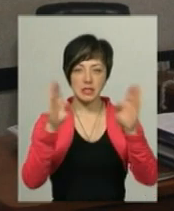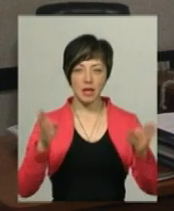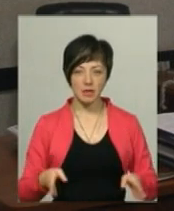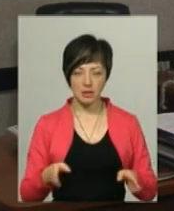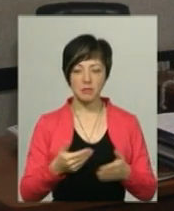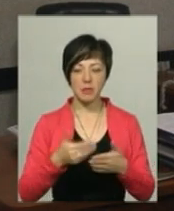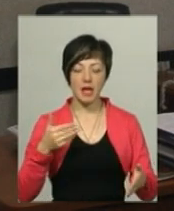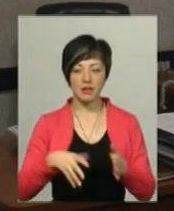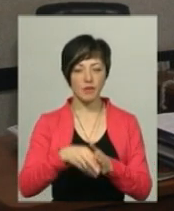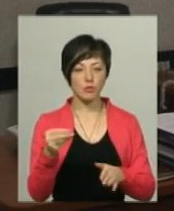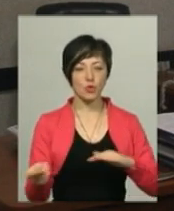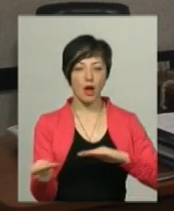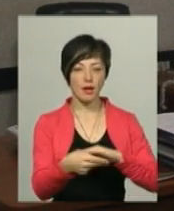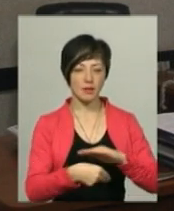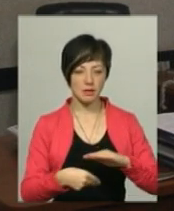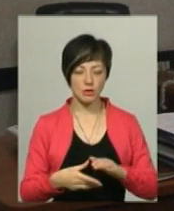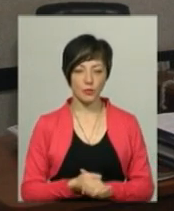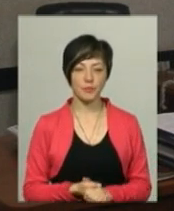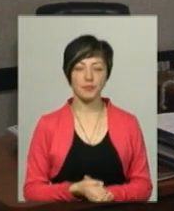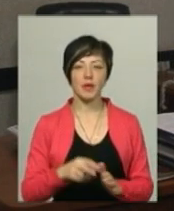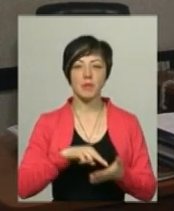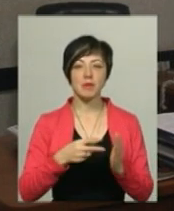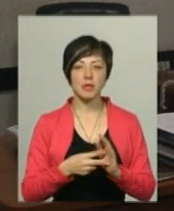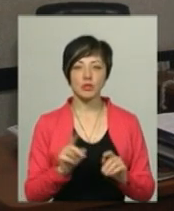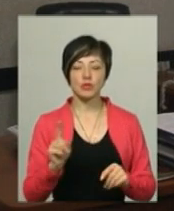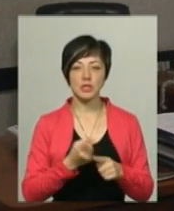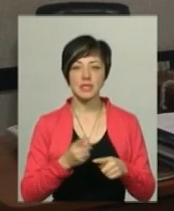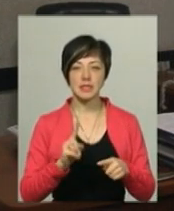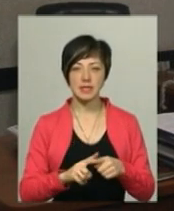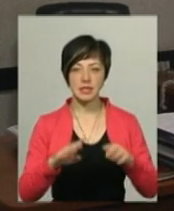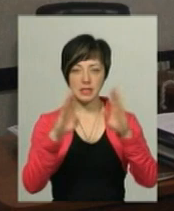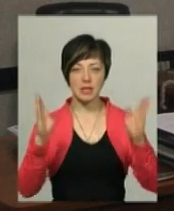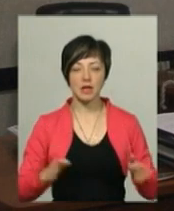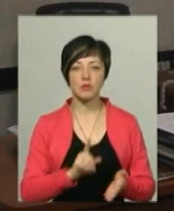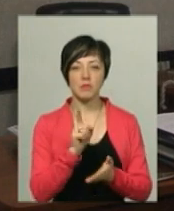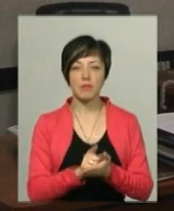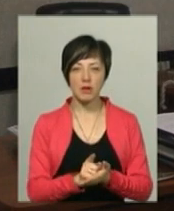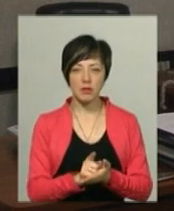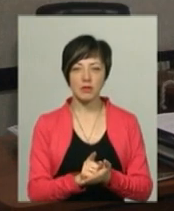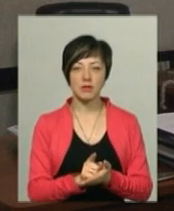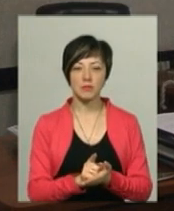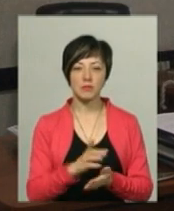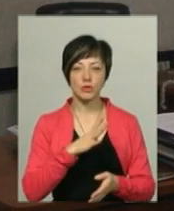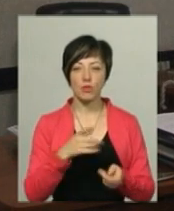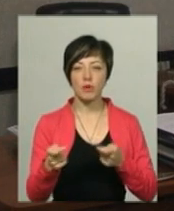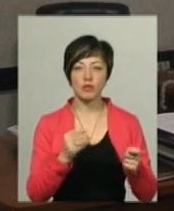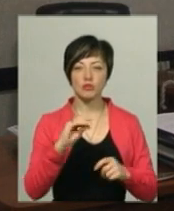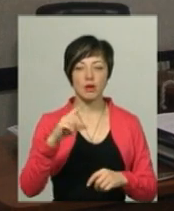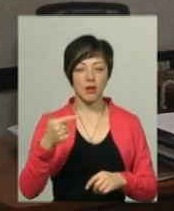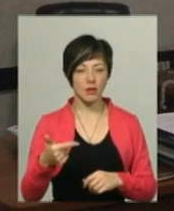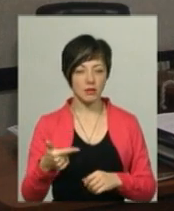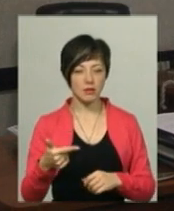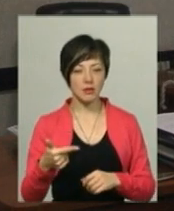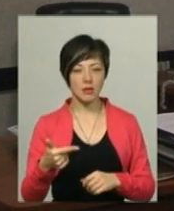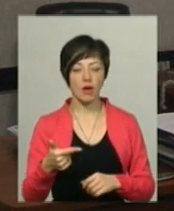з передвиборчою агітацією. Передбачається, що ці стенди мають організувати їх розміщення управління житлово-комунального